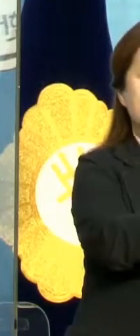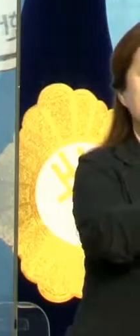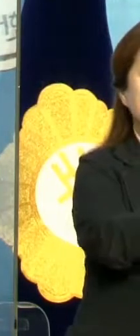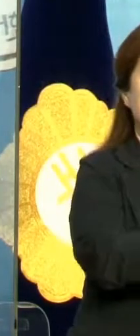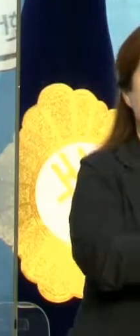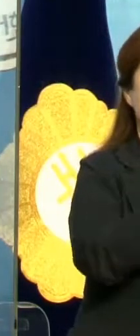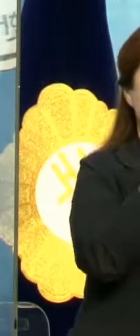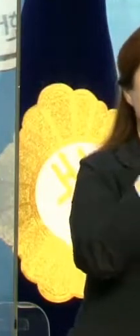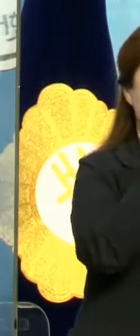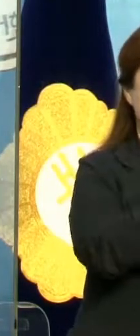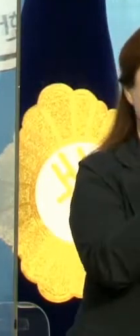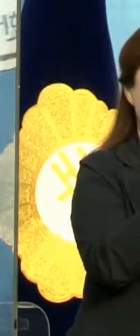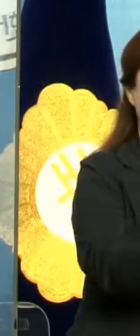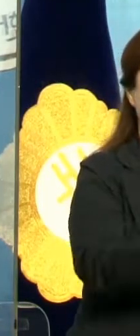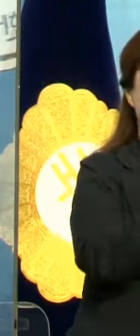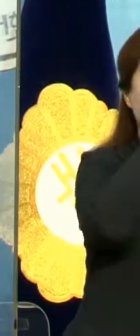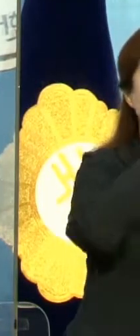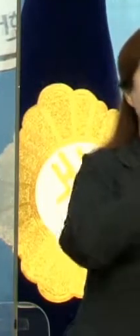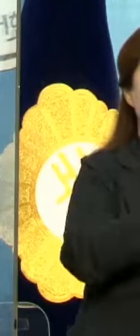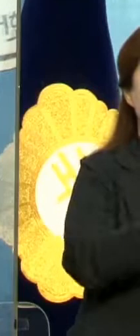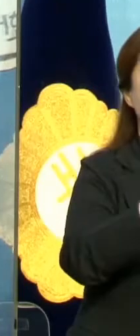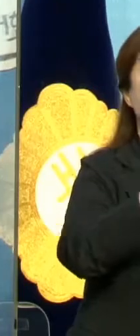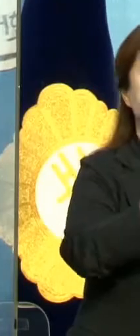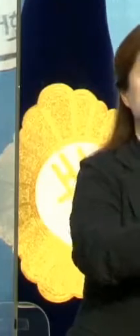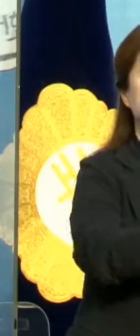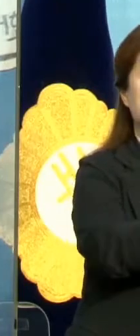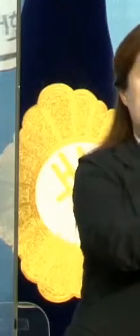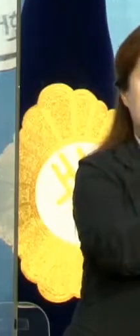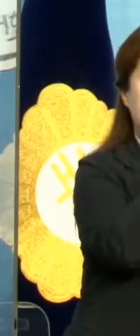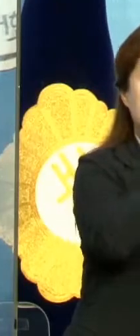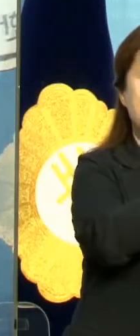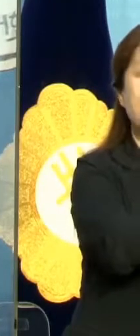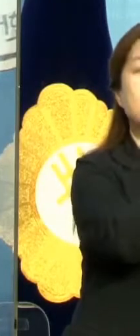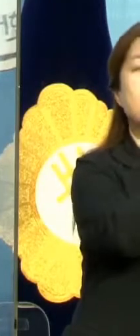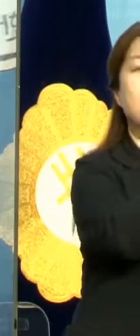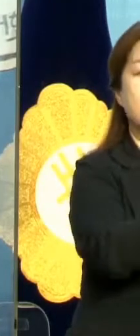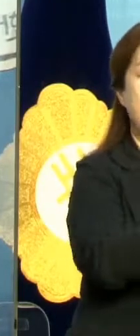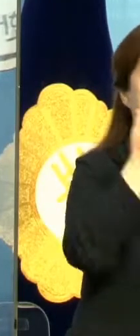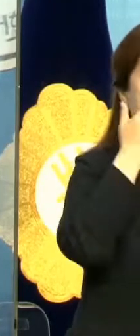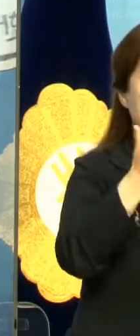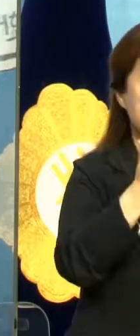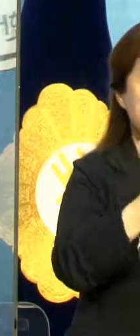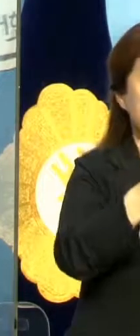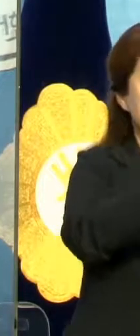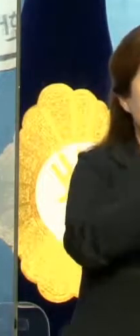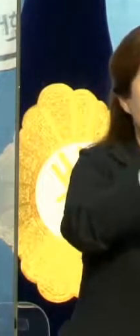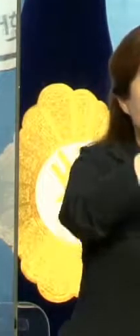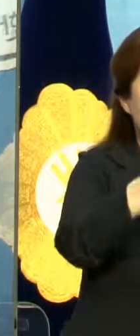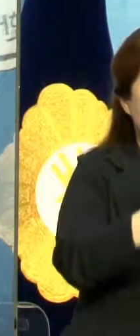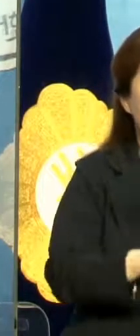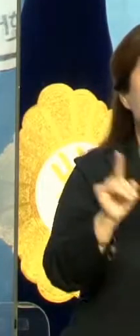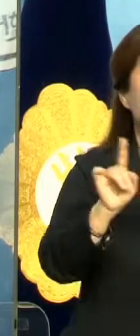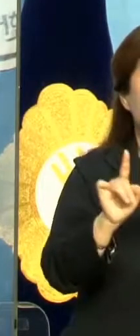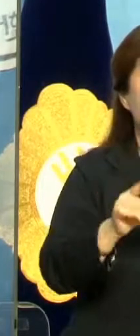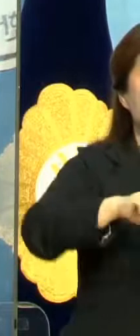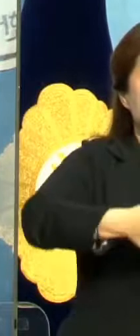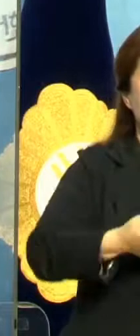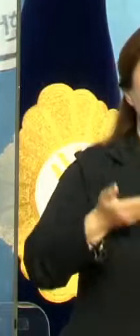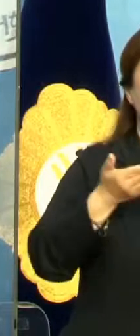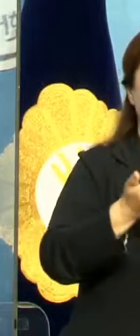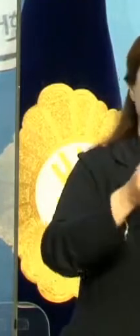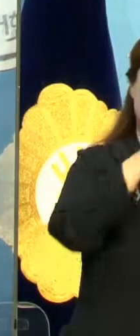충돌을 금지 하는 규정을 두고 있지만 이 부분에 대해서 명확한 규정이 라든가 아니면 징계하는